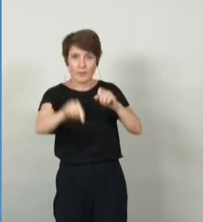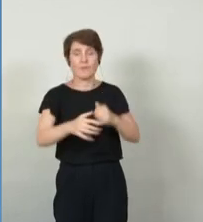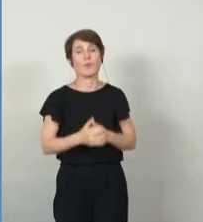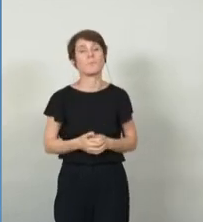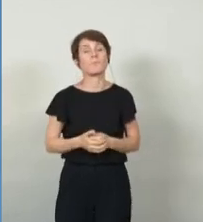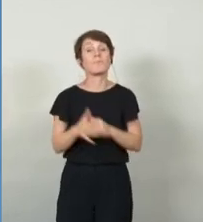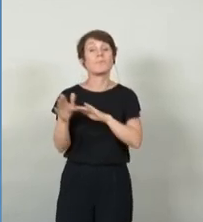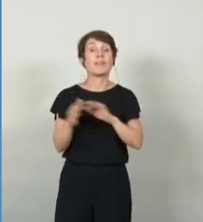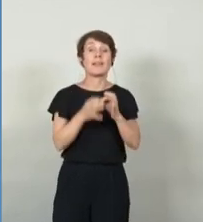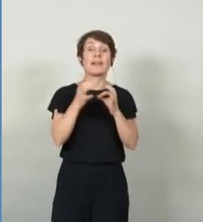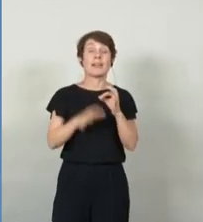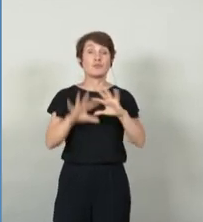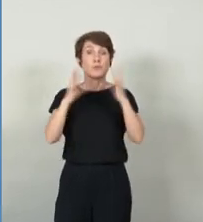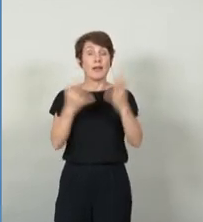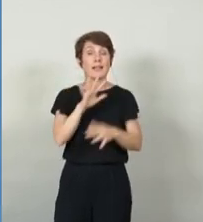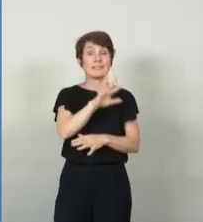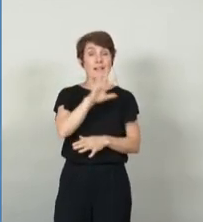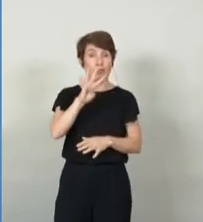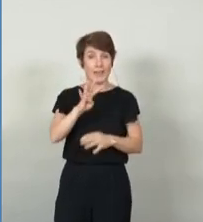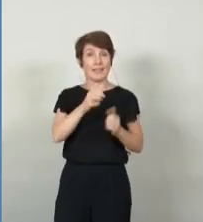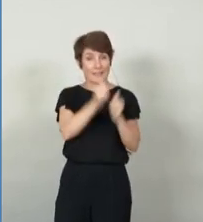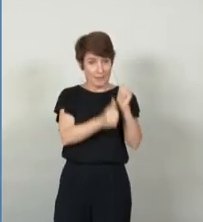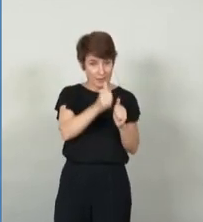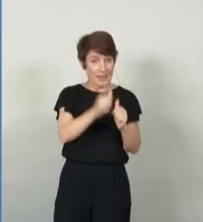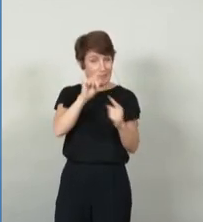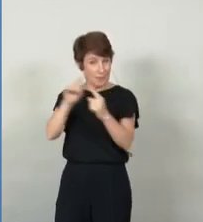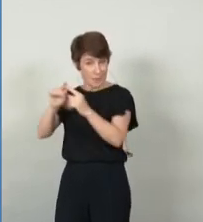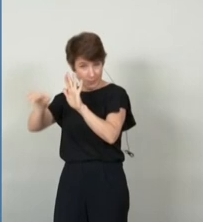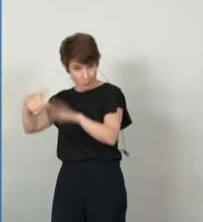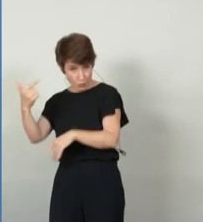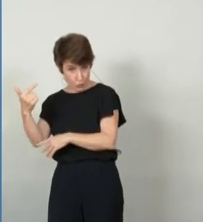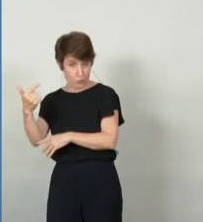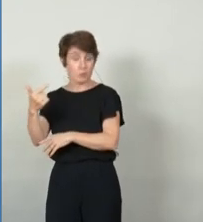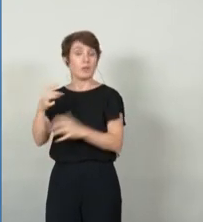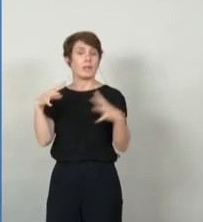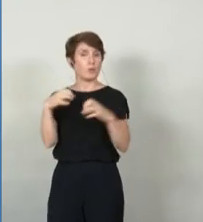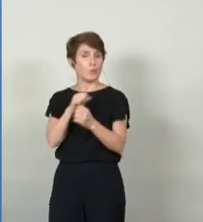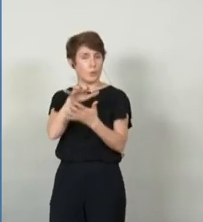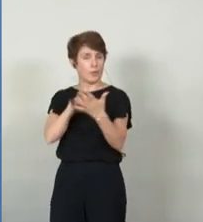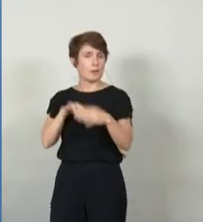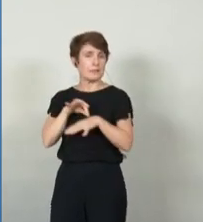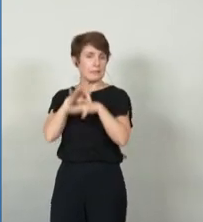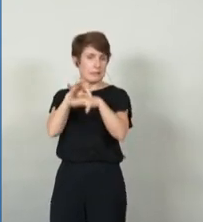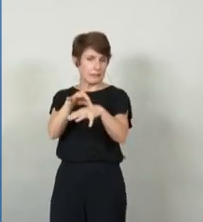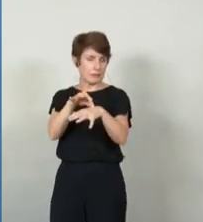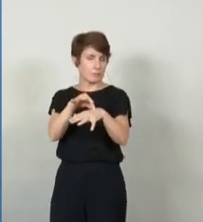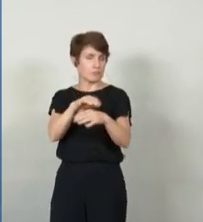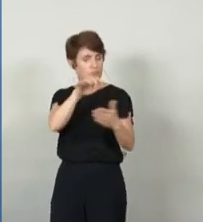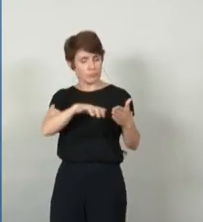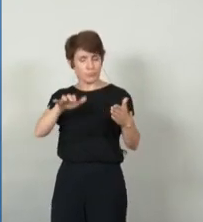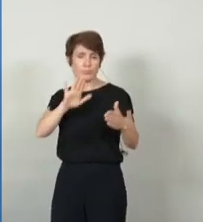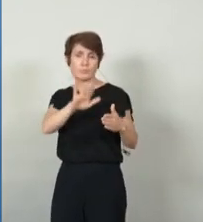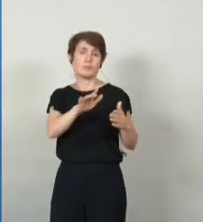sont 54 défis 12 thématiques et un guide décliné selon les types d'acteurs cela a permis effectivement